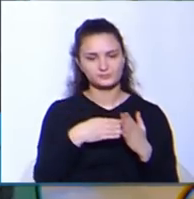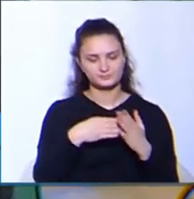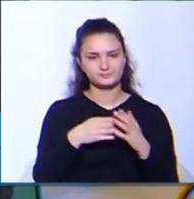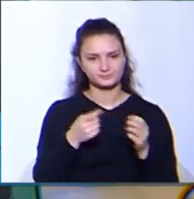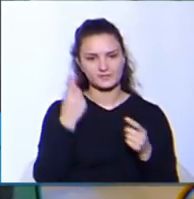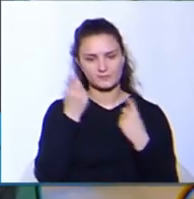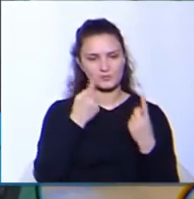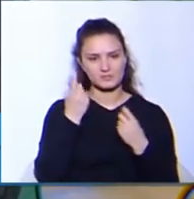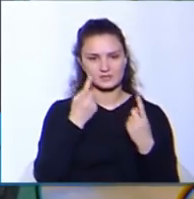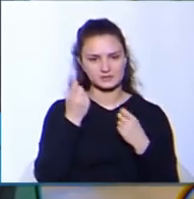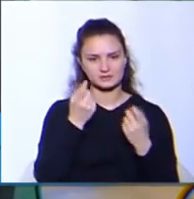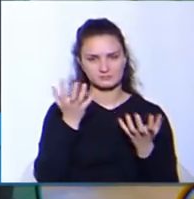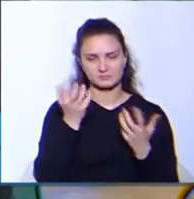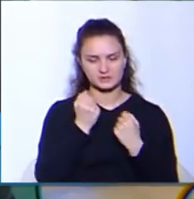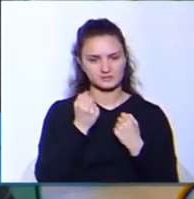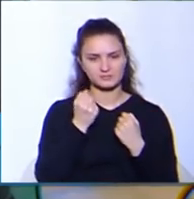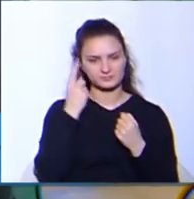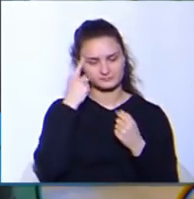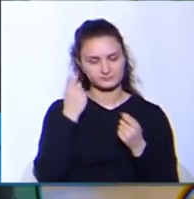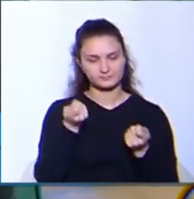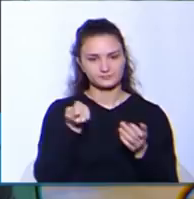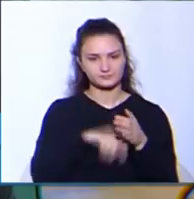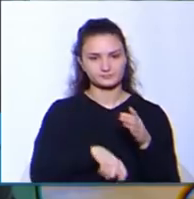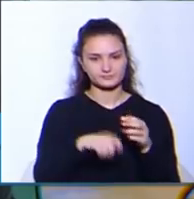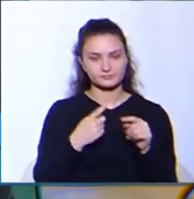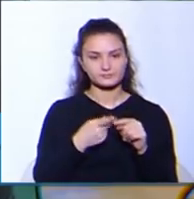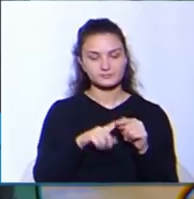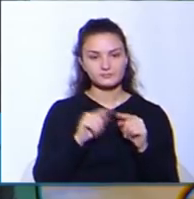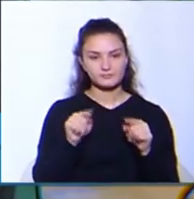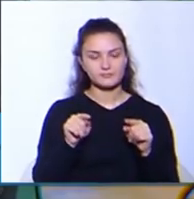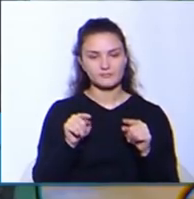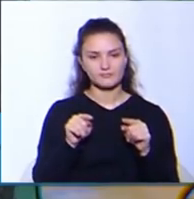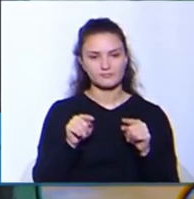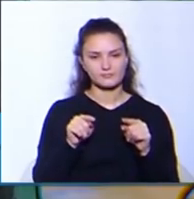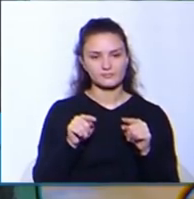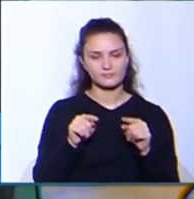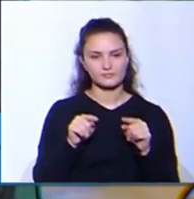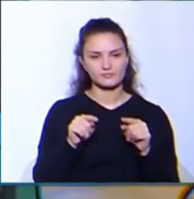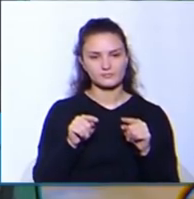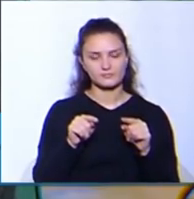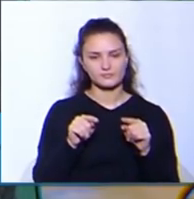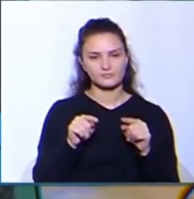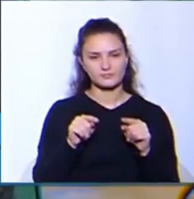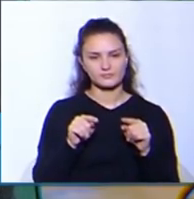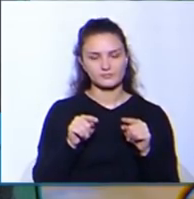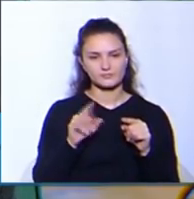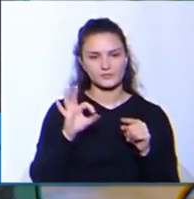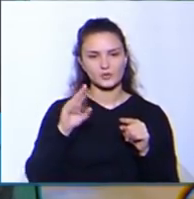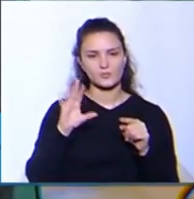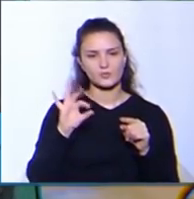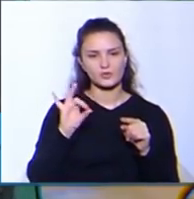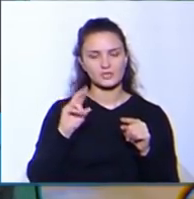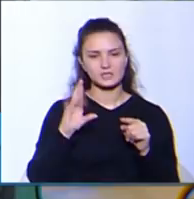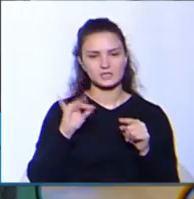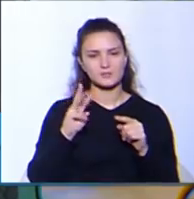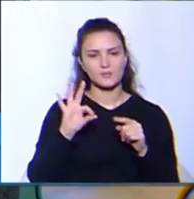ამ ინფორმაციის გადამტანების და აქედან გამომდინარე თქვათ ცნობილია რომ ნარკოპოიდი ეგრეთ